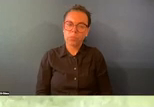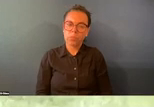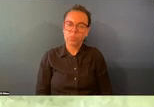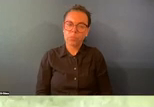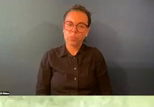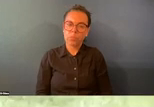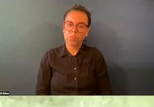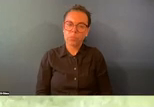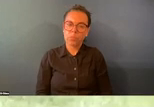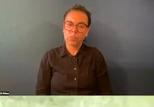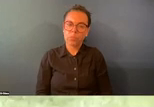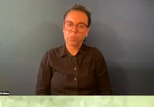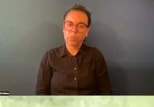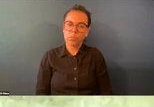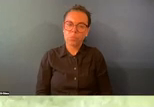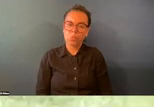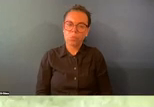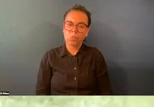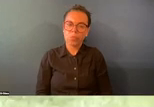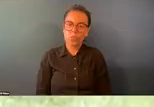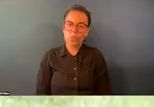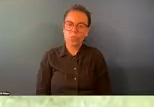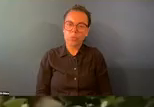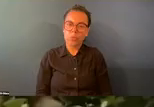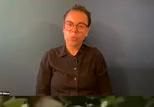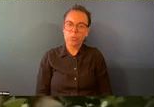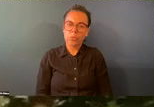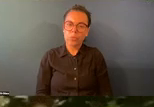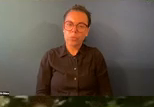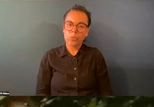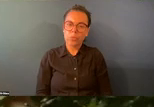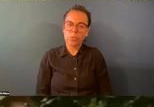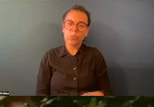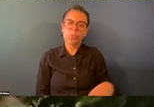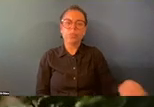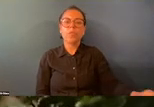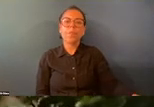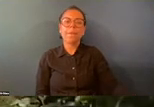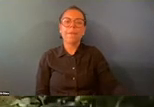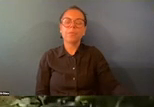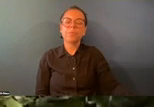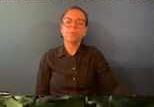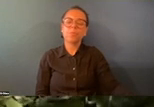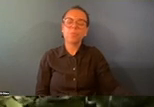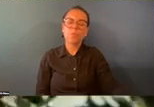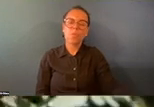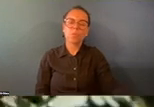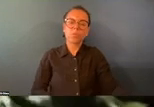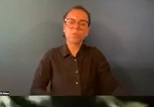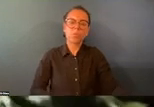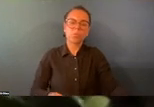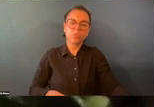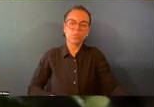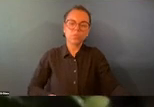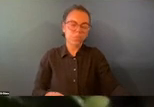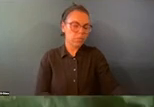و مرا همچون زن و مادر بیکنار نگذاشته است و من همه روزه در فکر آن هستم که فرزندان من چی میخورند، چی مینوشند